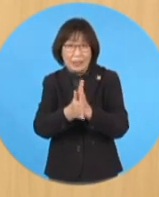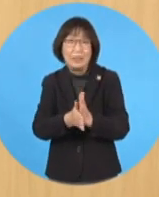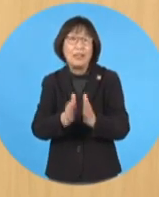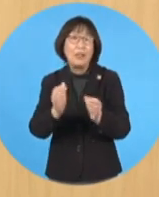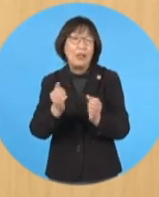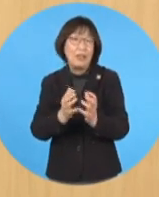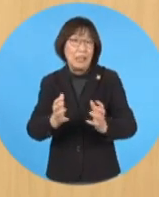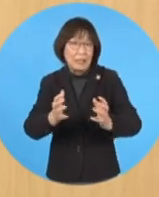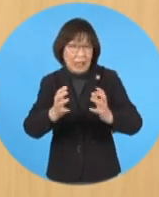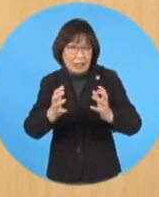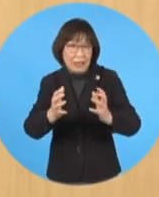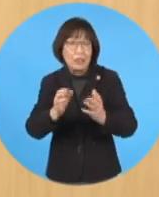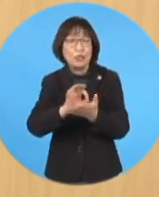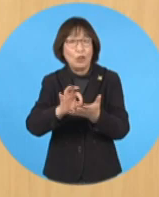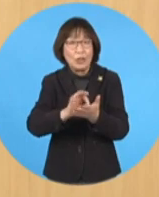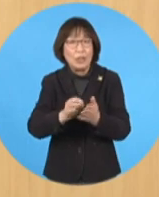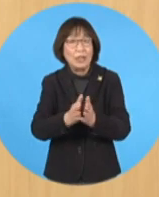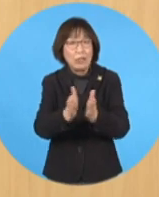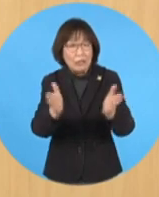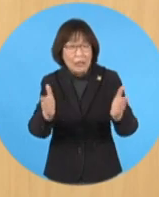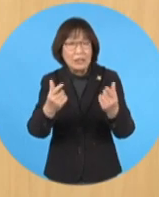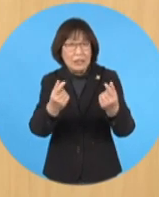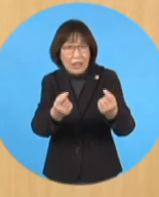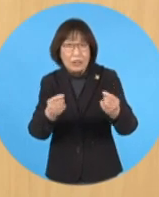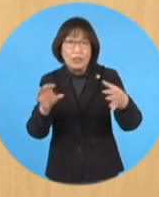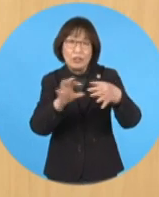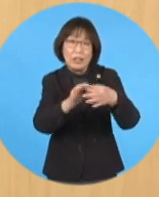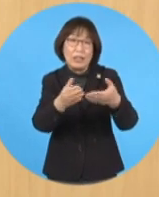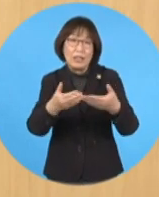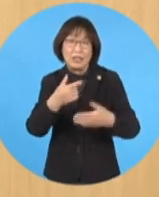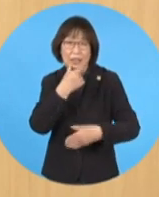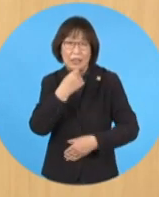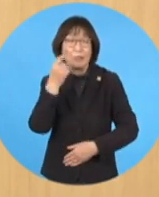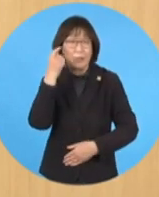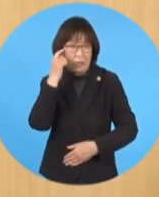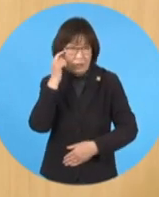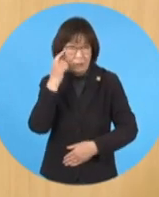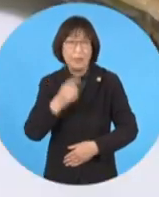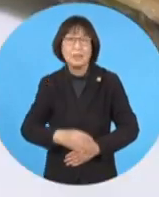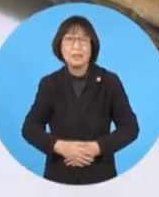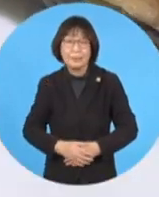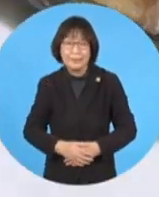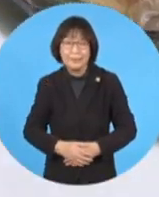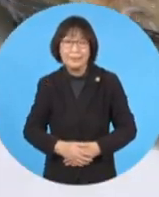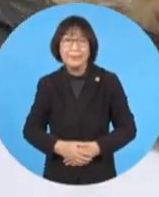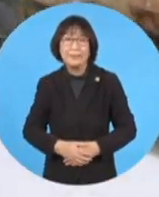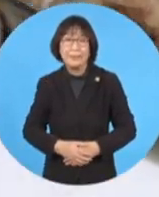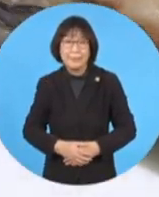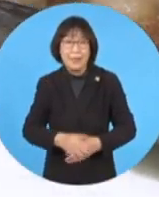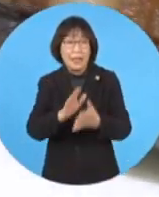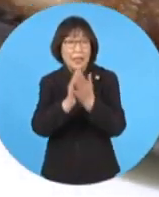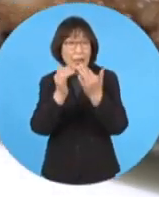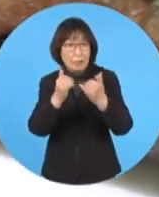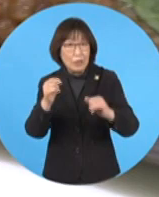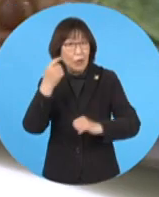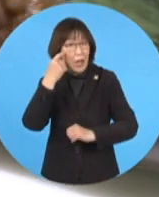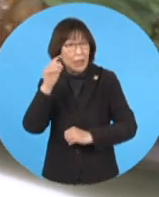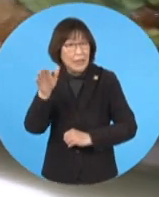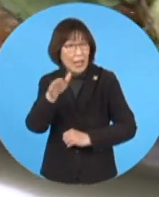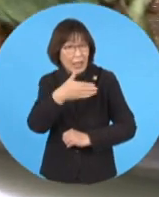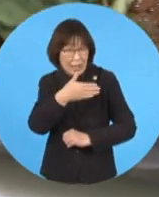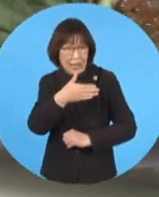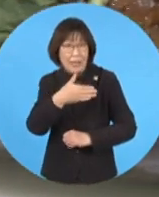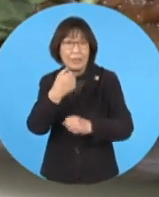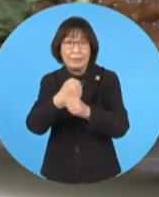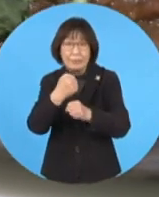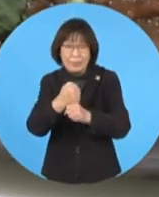費拡大の方にもですねしっかりつなげていっていただければというふうに考えております。 県民のアイデアから生まれた